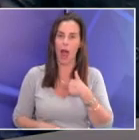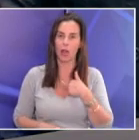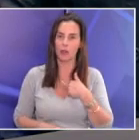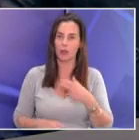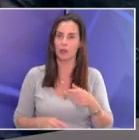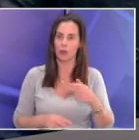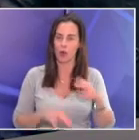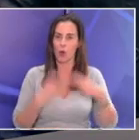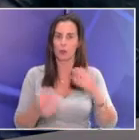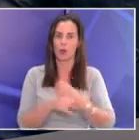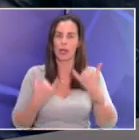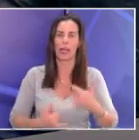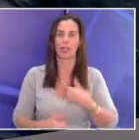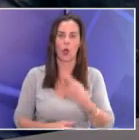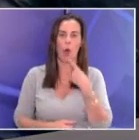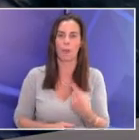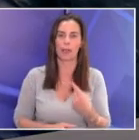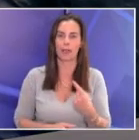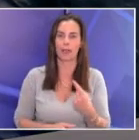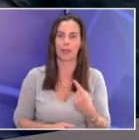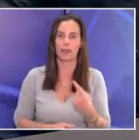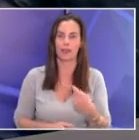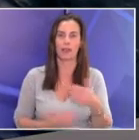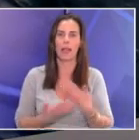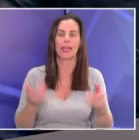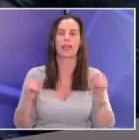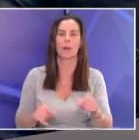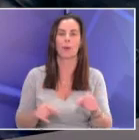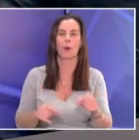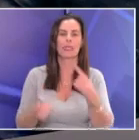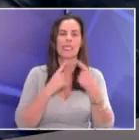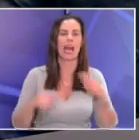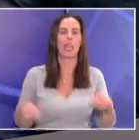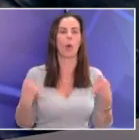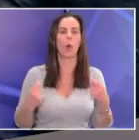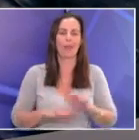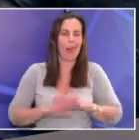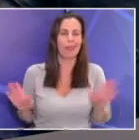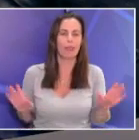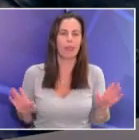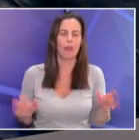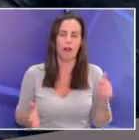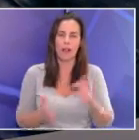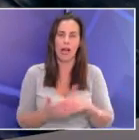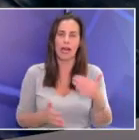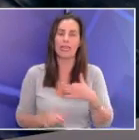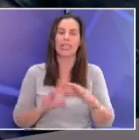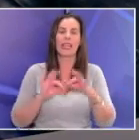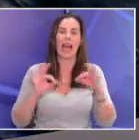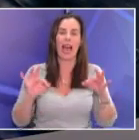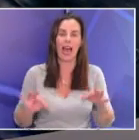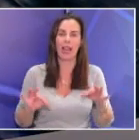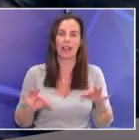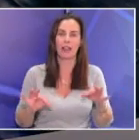למה שאני עושה היום. אני טוענת שאין פה שיח תרבותי. לכן אני התחלתי את